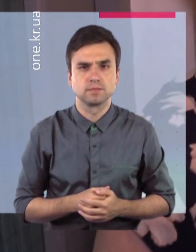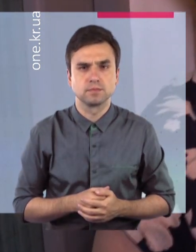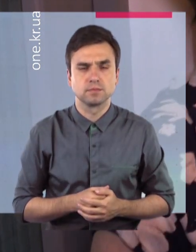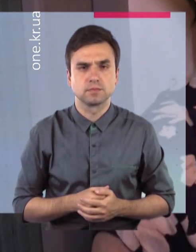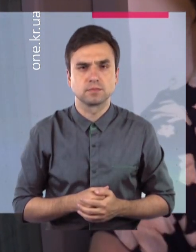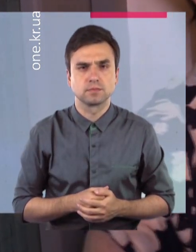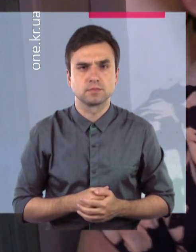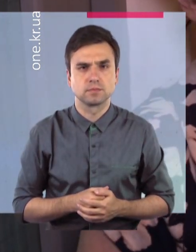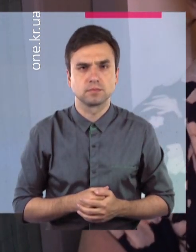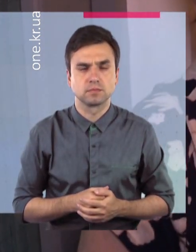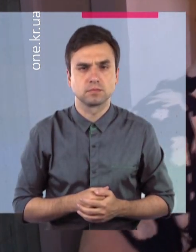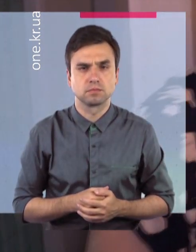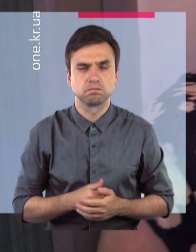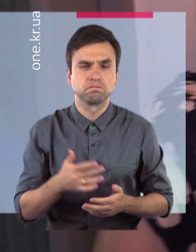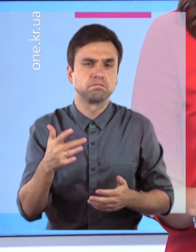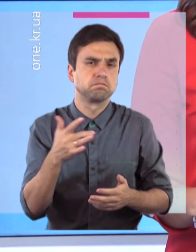ним ухажувала хорошо.